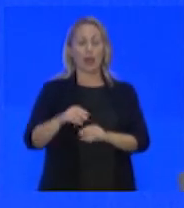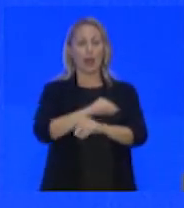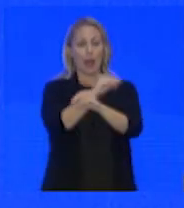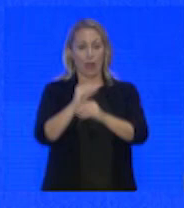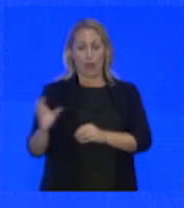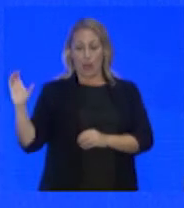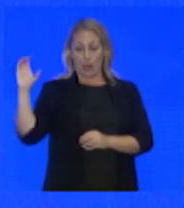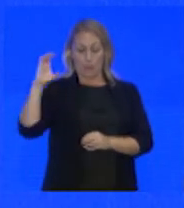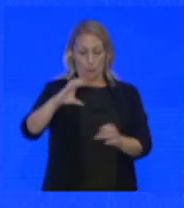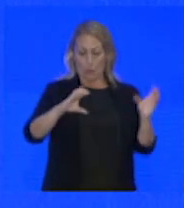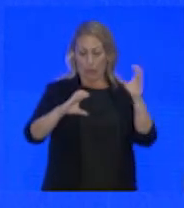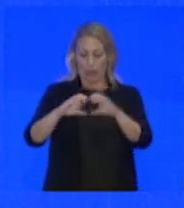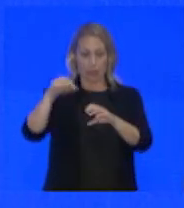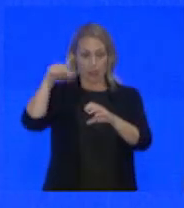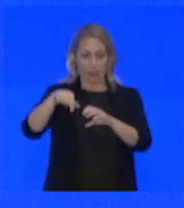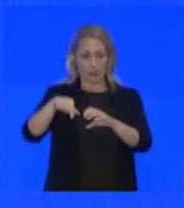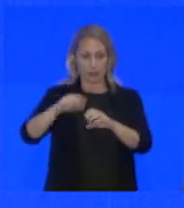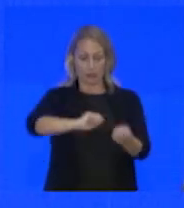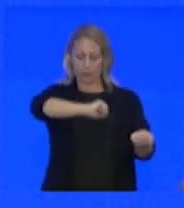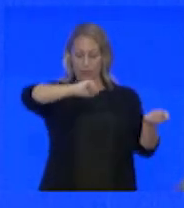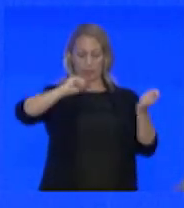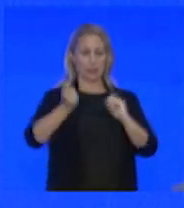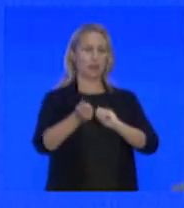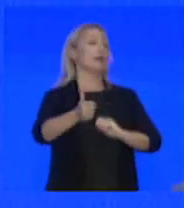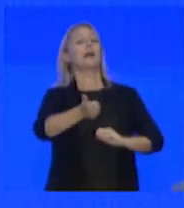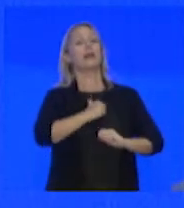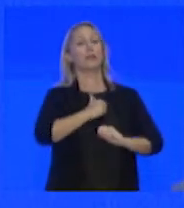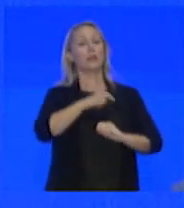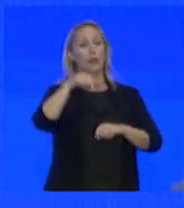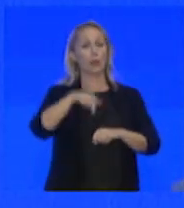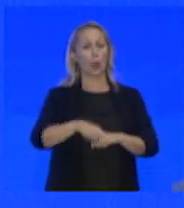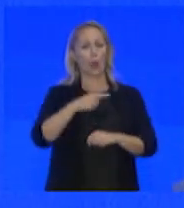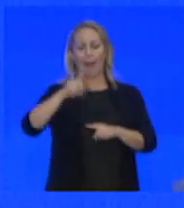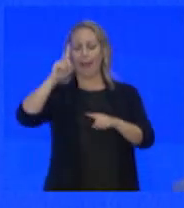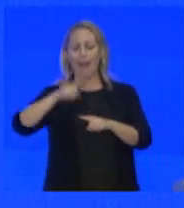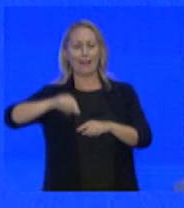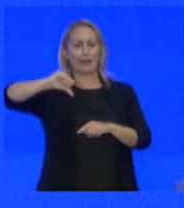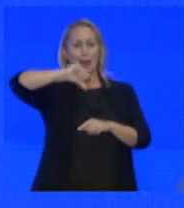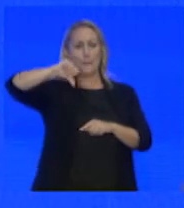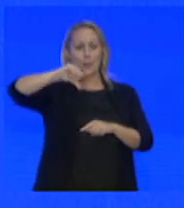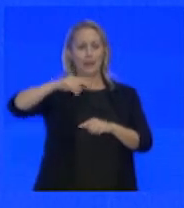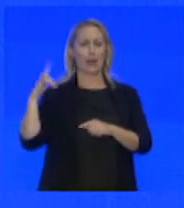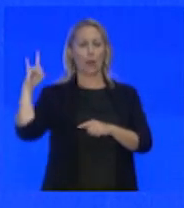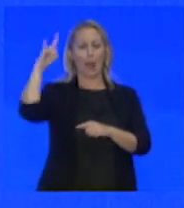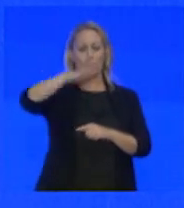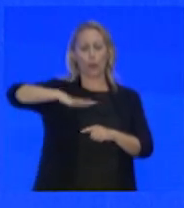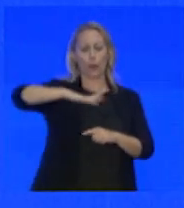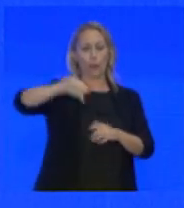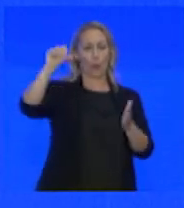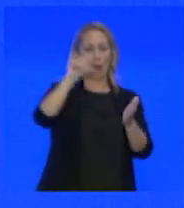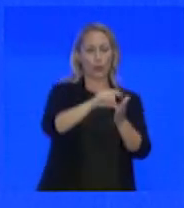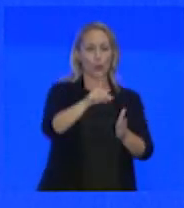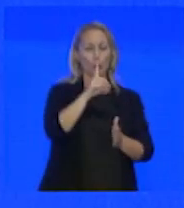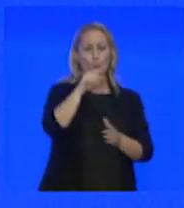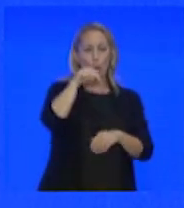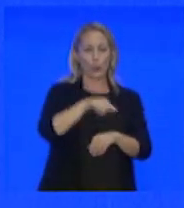Προωθούνται άμεσα αποκρατικοποιήσεις σε ΔΕΠΑ, Ελληνικά Πετρέλαια και στο αεροδρόμιο των Αθηνών. Για το